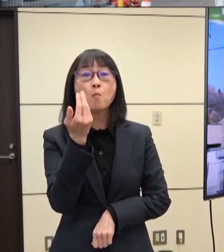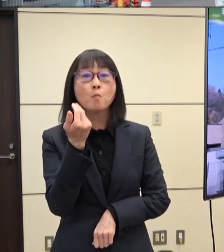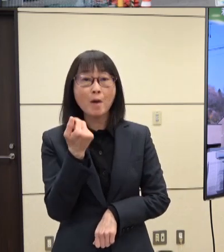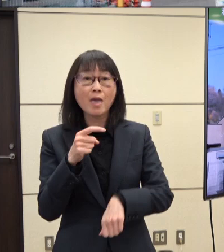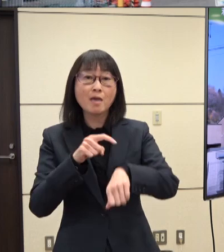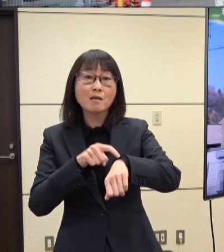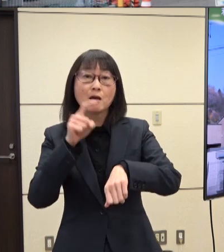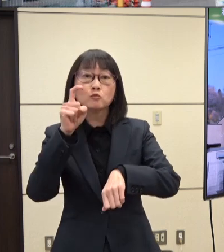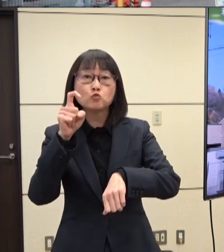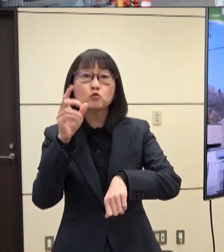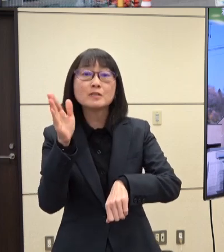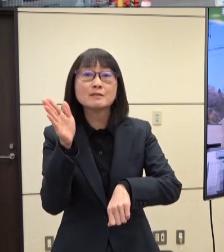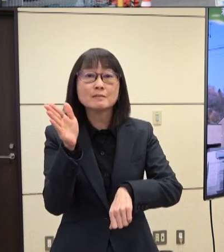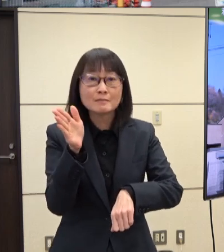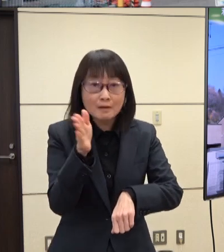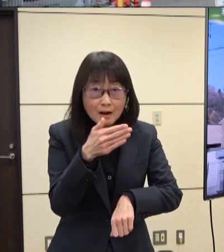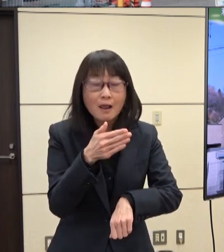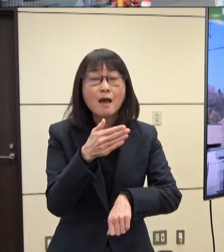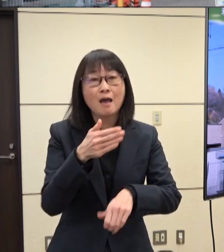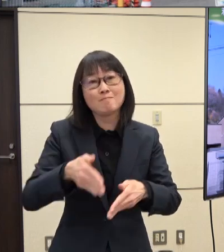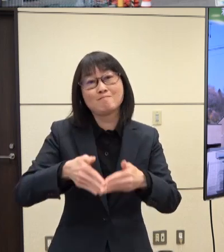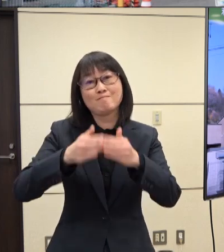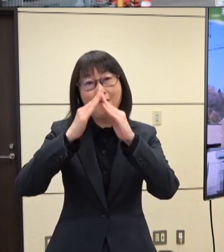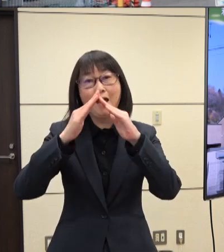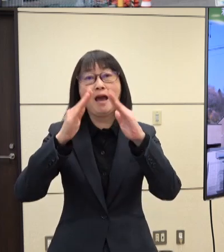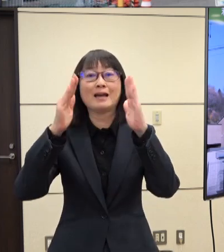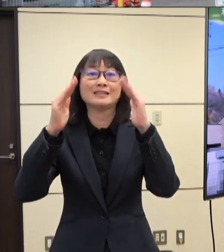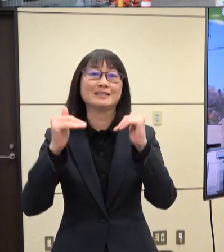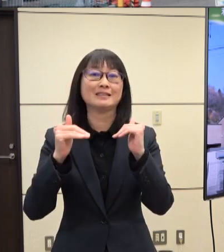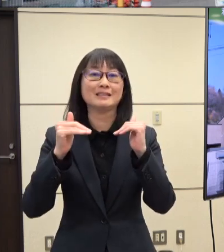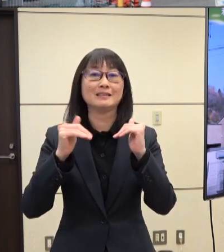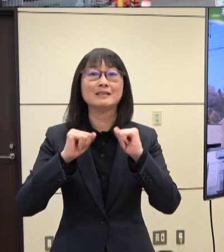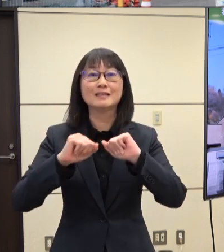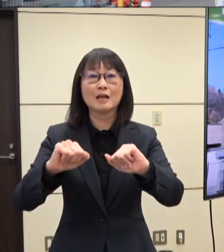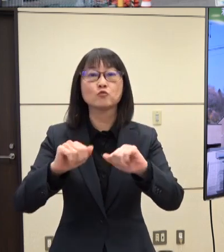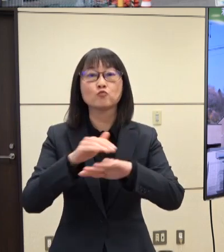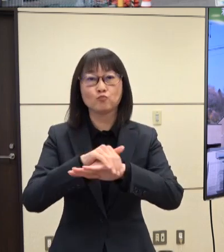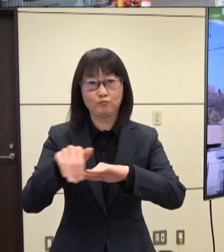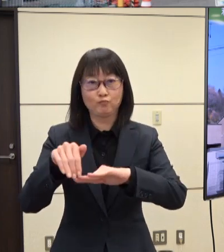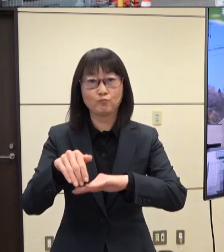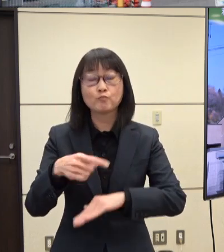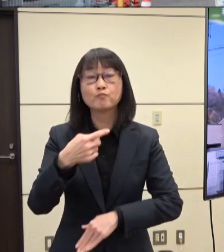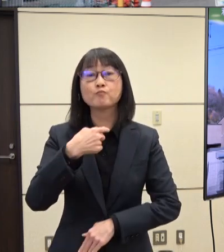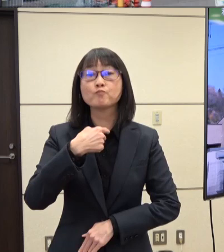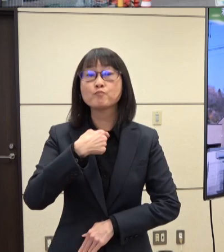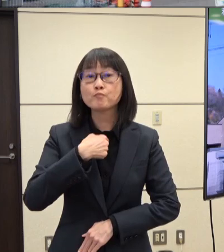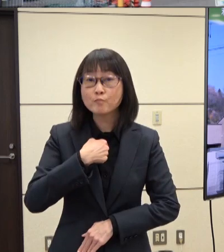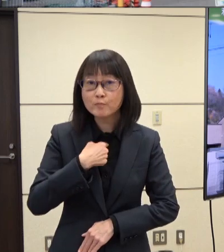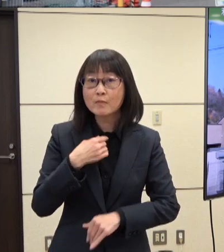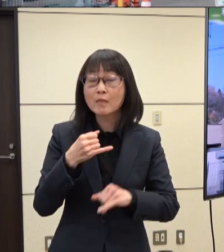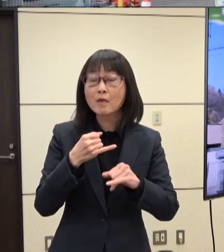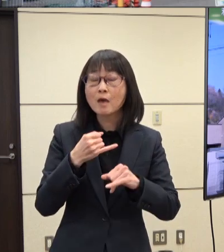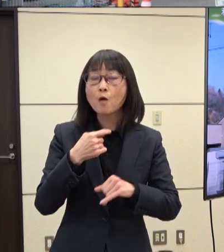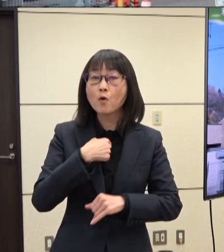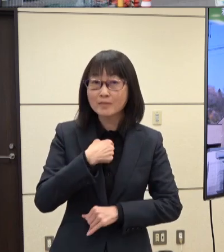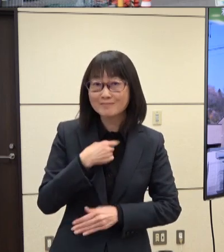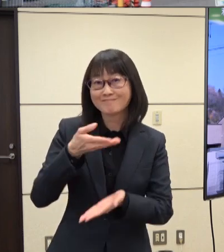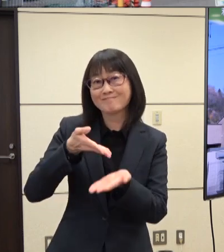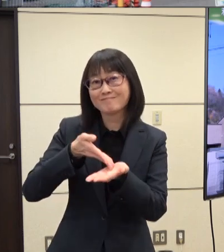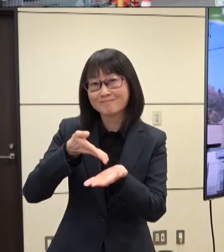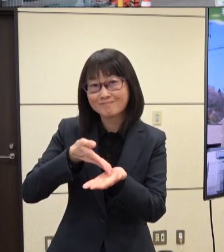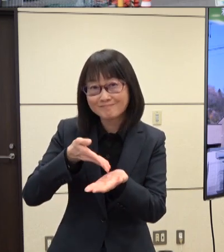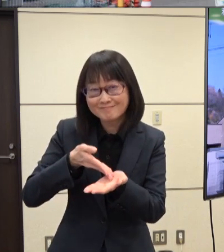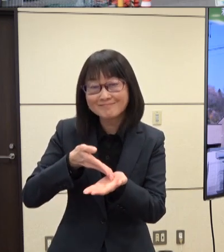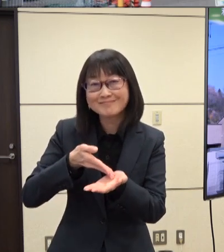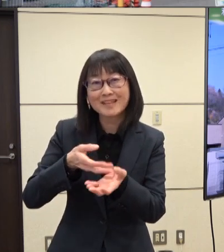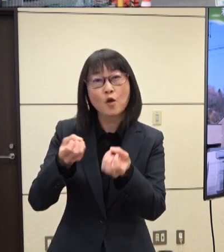を、行います。まあ、セレモニーは、私の、式辞とか、まあ、祝辞をい